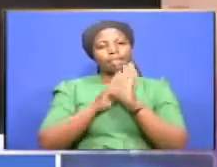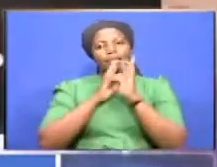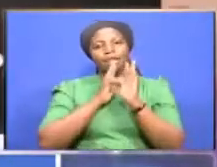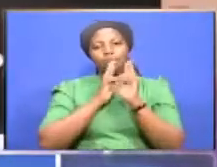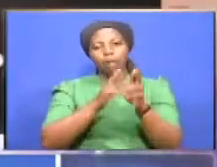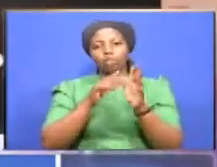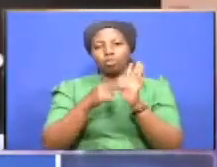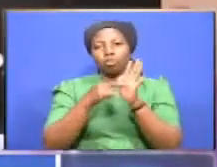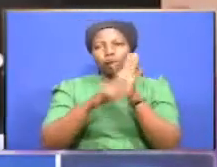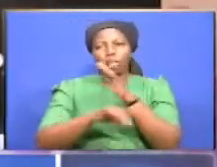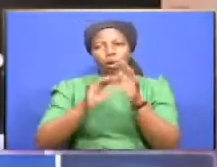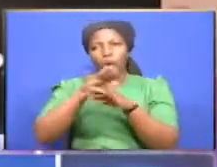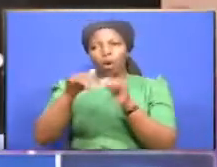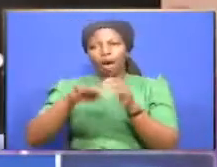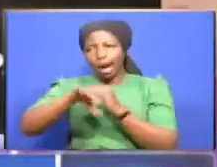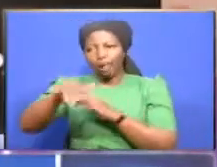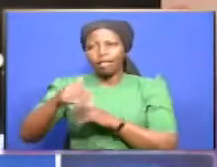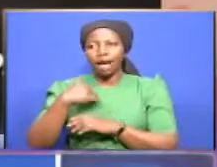jumla ya vitanda